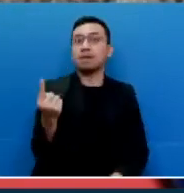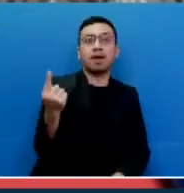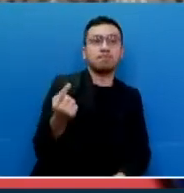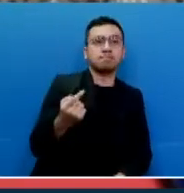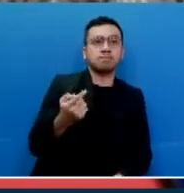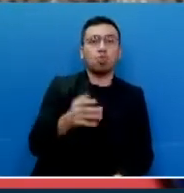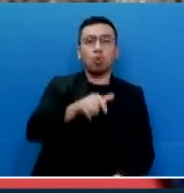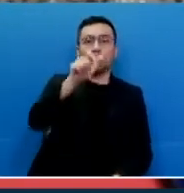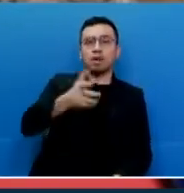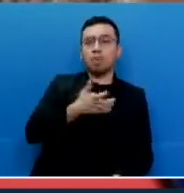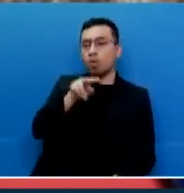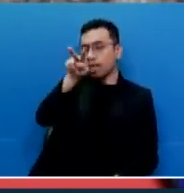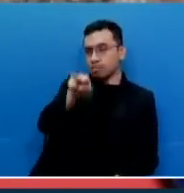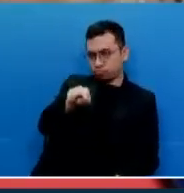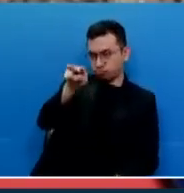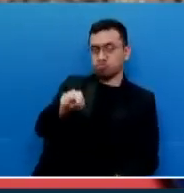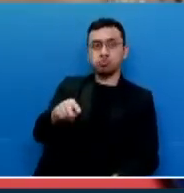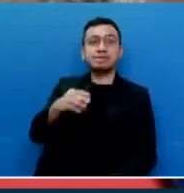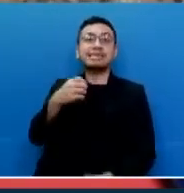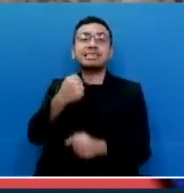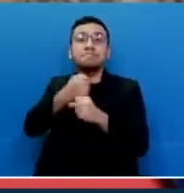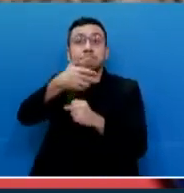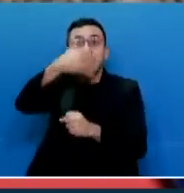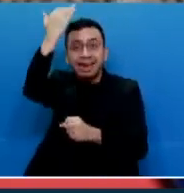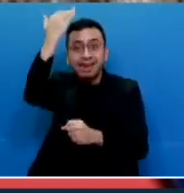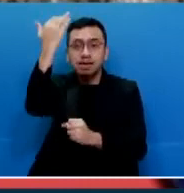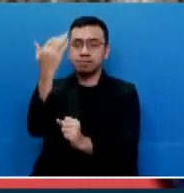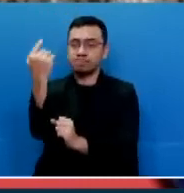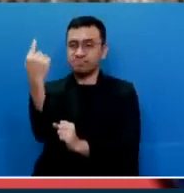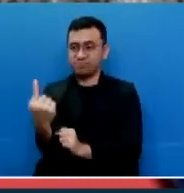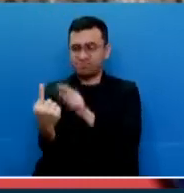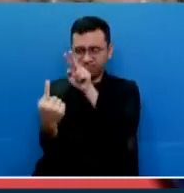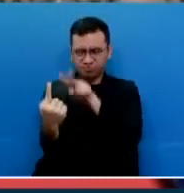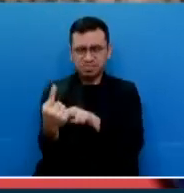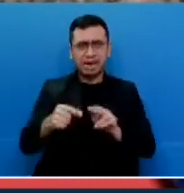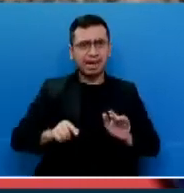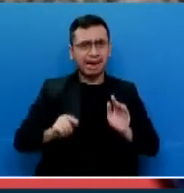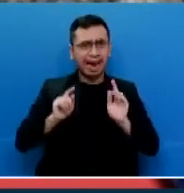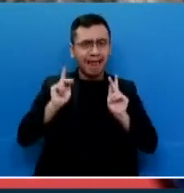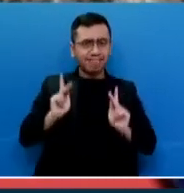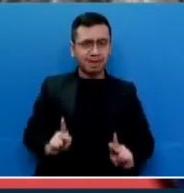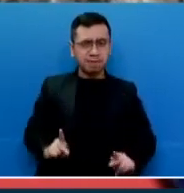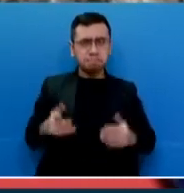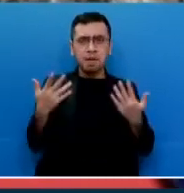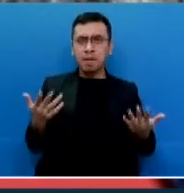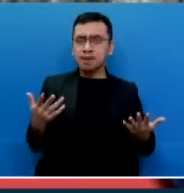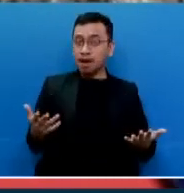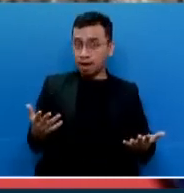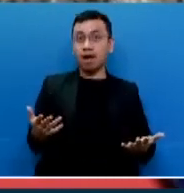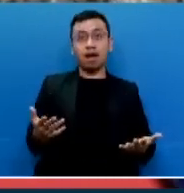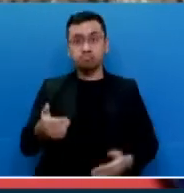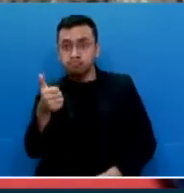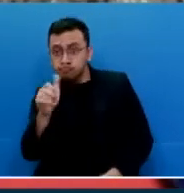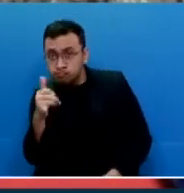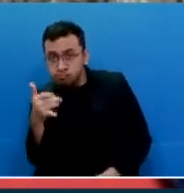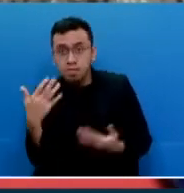eh yang tidak scripted yang tidak terencana gitu kan dan akhirnya kita bisa melihat ini bagi pendukung Mas Gibran